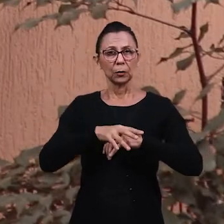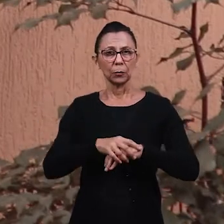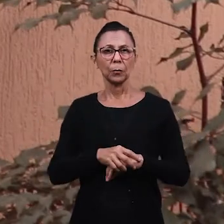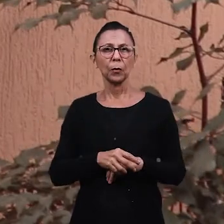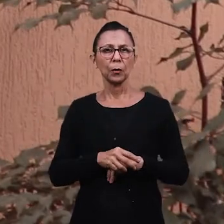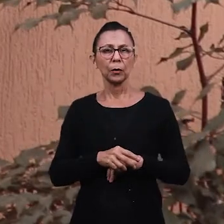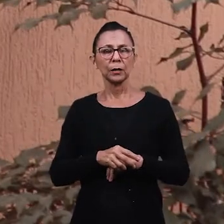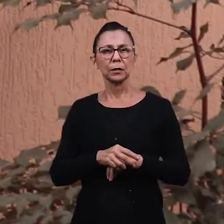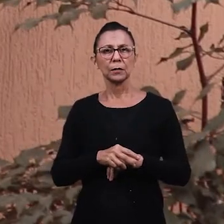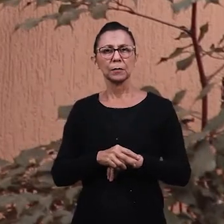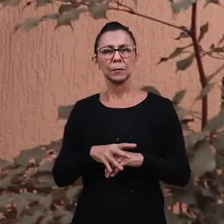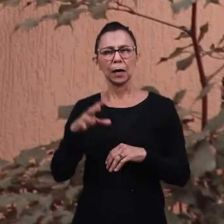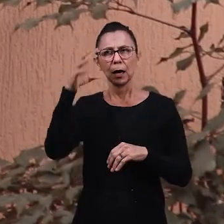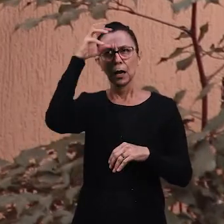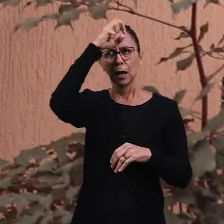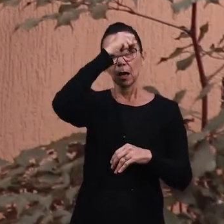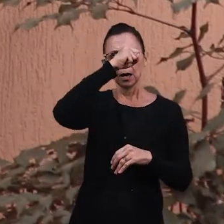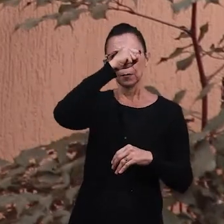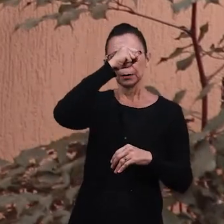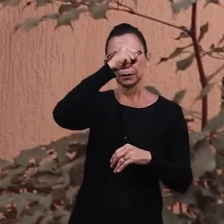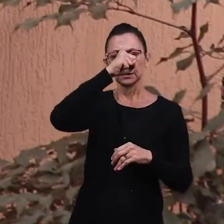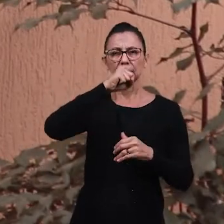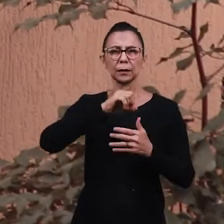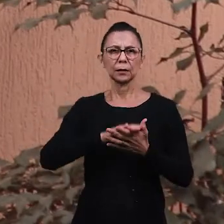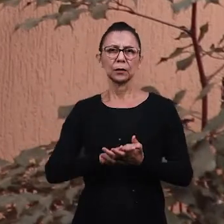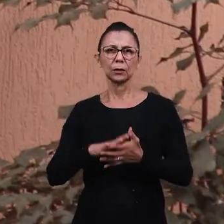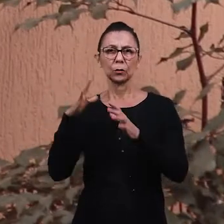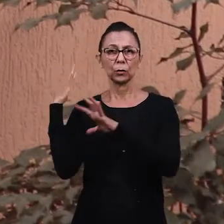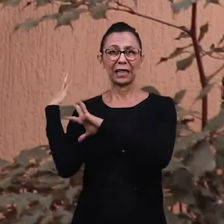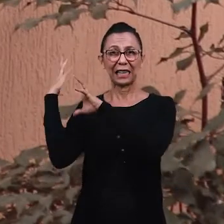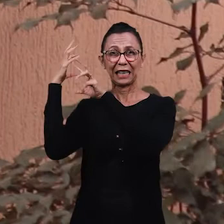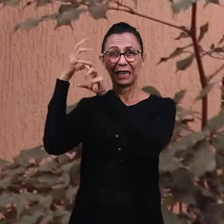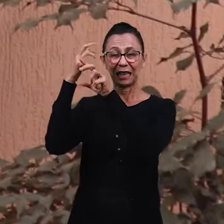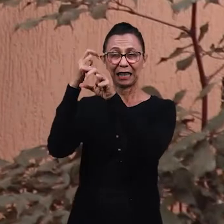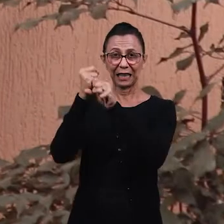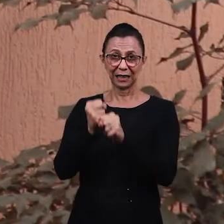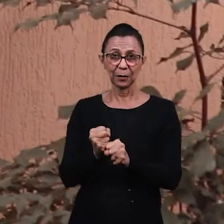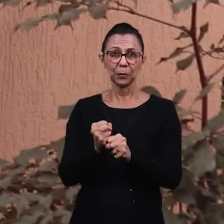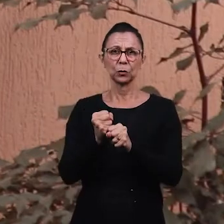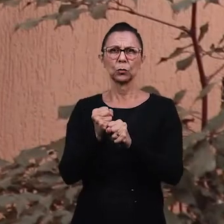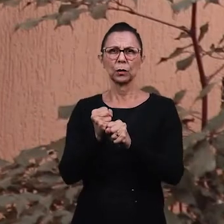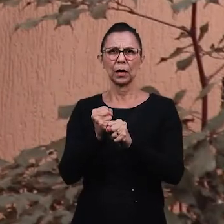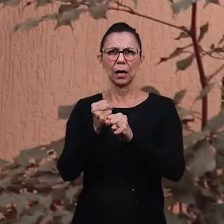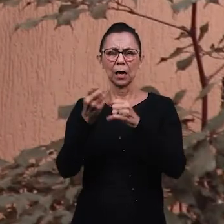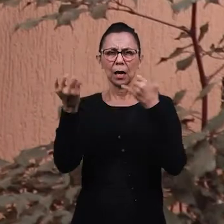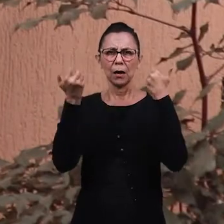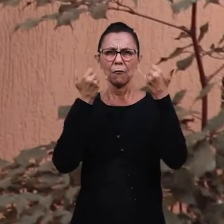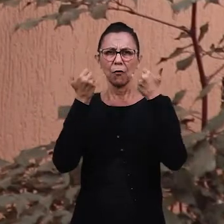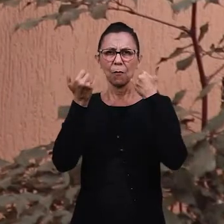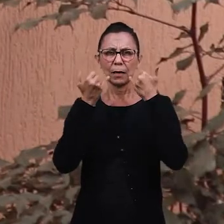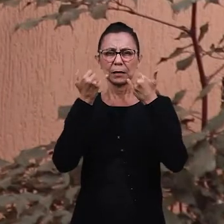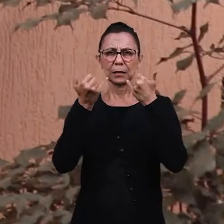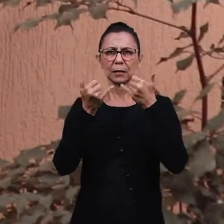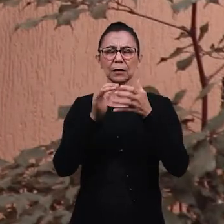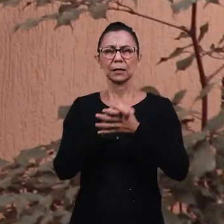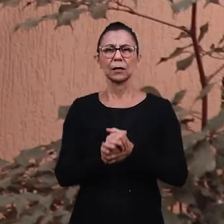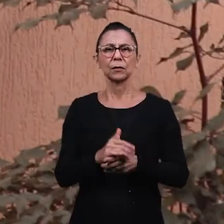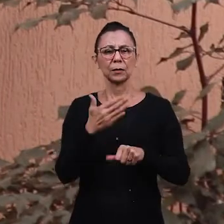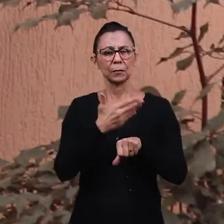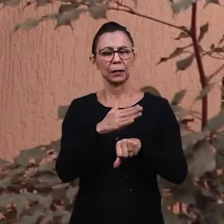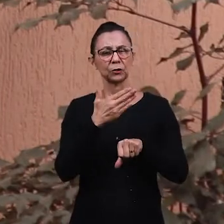nous consolidons qu'il y a la mémoire, et après, je dois faire pour compléter le cycle de l'apprentissage, je